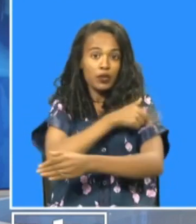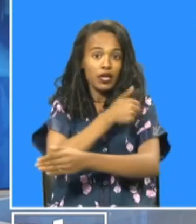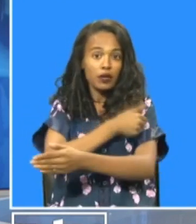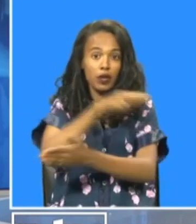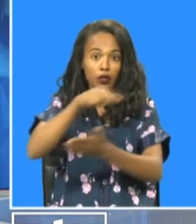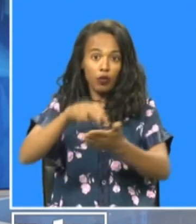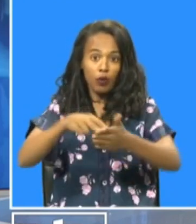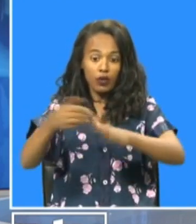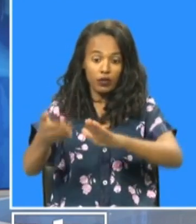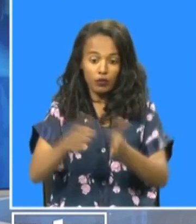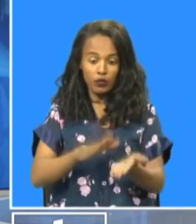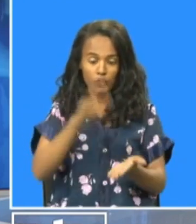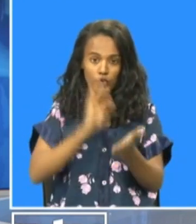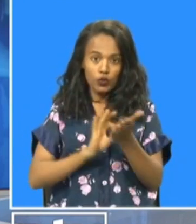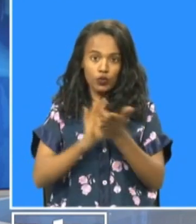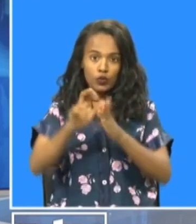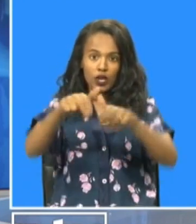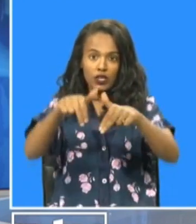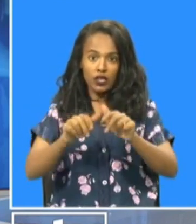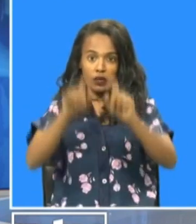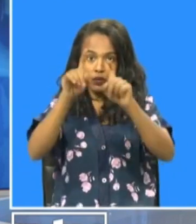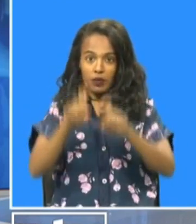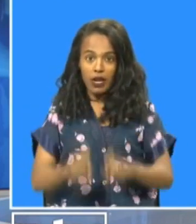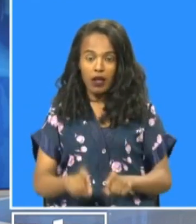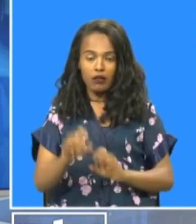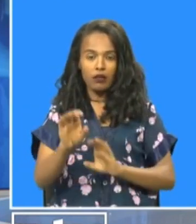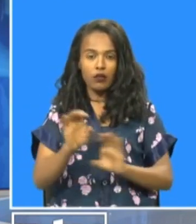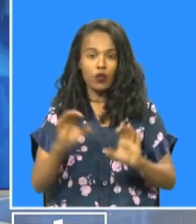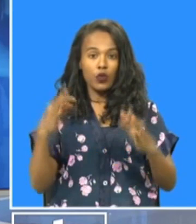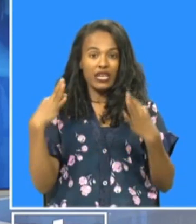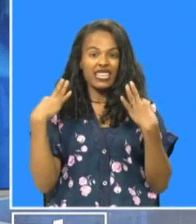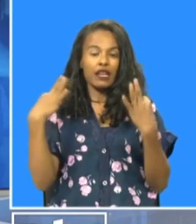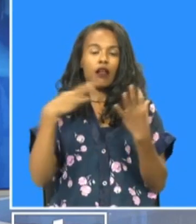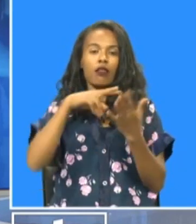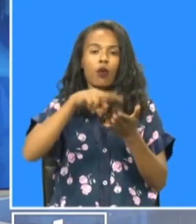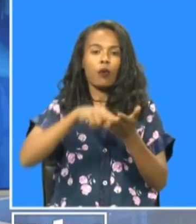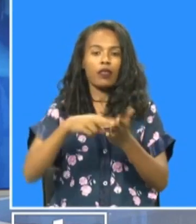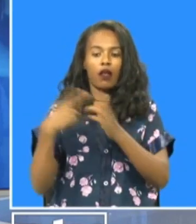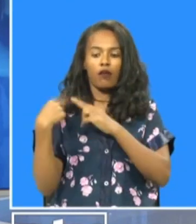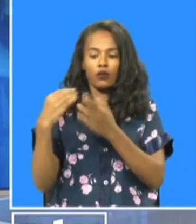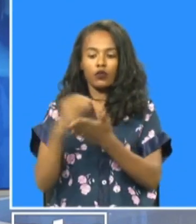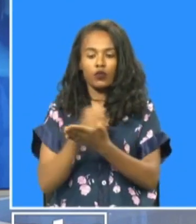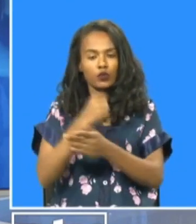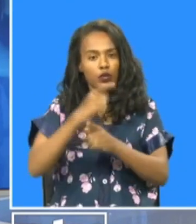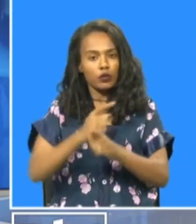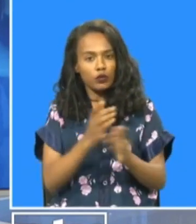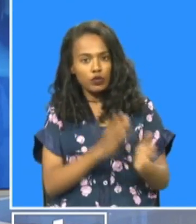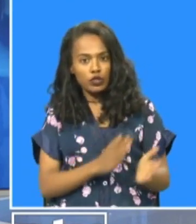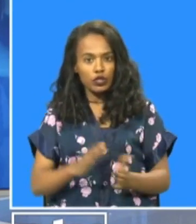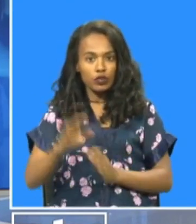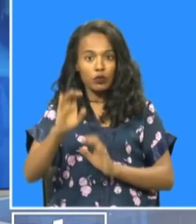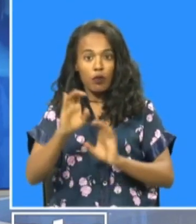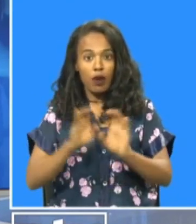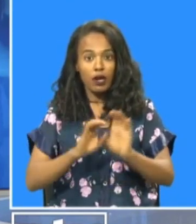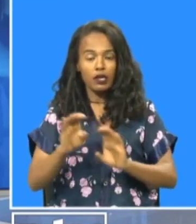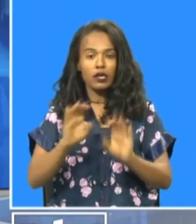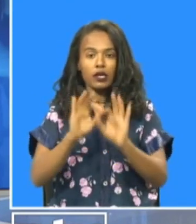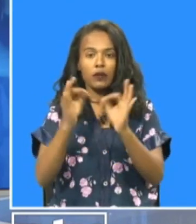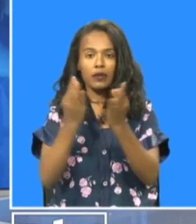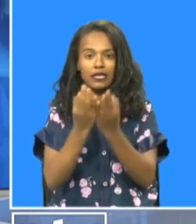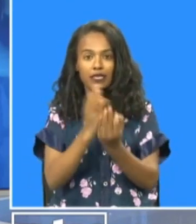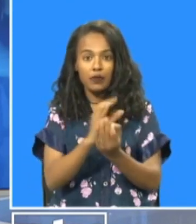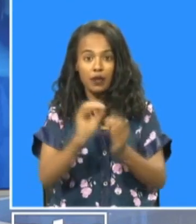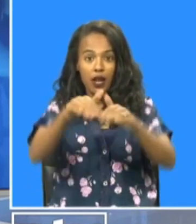ተቋማት ህይወታቸው የሚያልፉ ሰዎች የአስክሬን ምርመራ ተደርጎ የጤና ተቋማት ኃላፊነቱን ወስደው ተገቢውን ዝግጅት በማድረግ